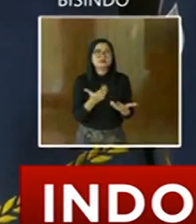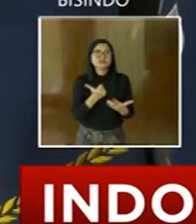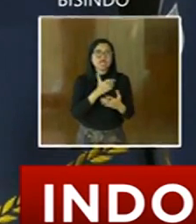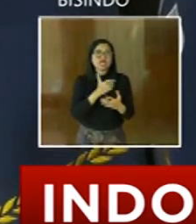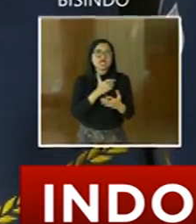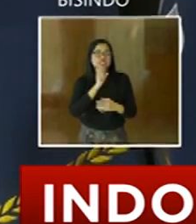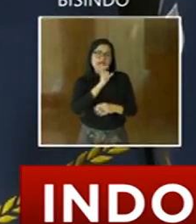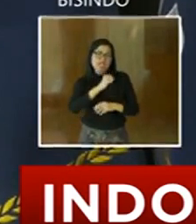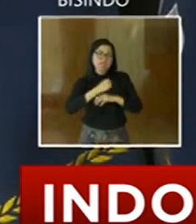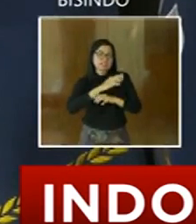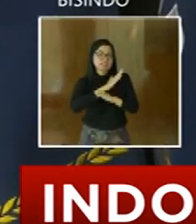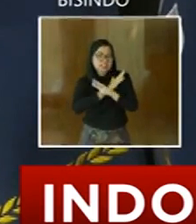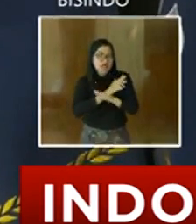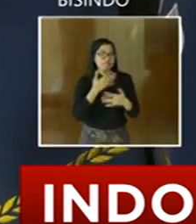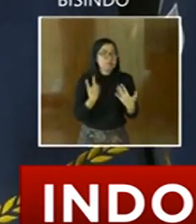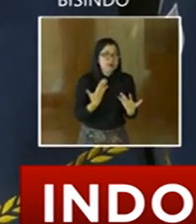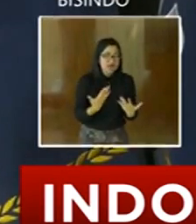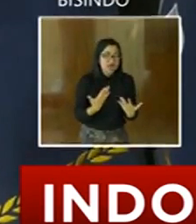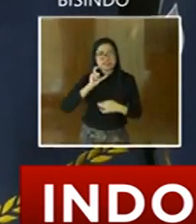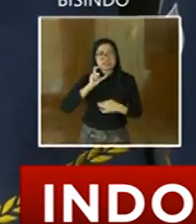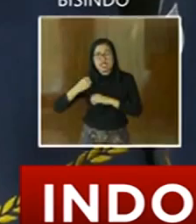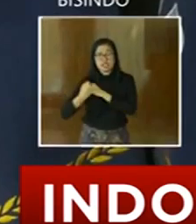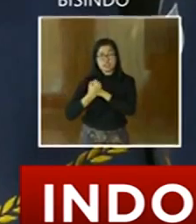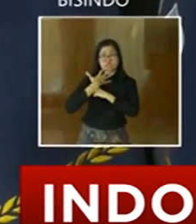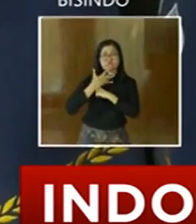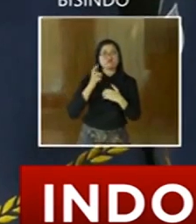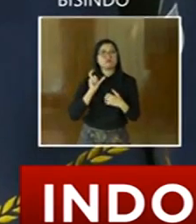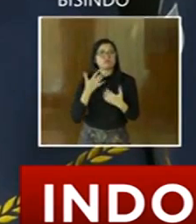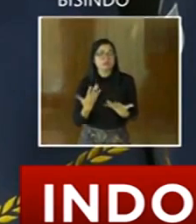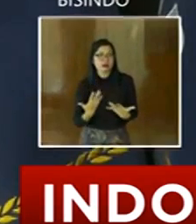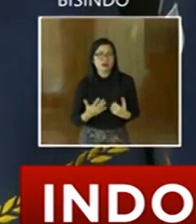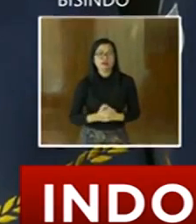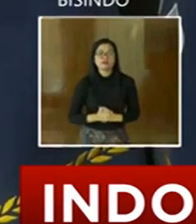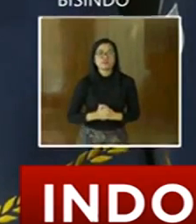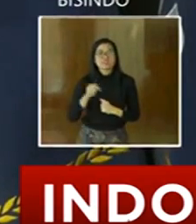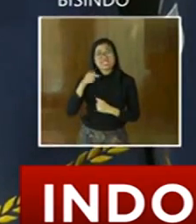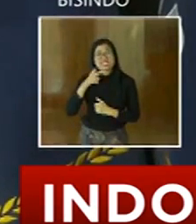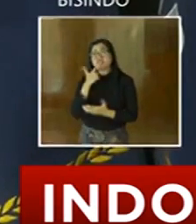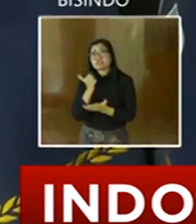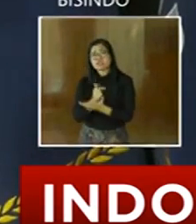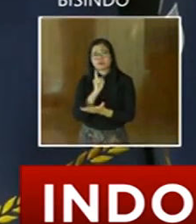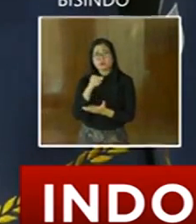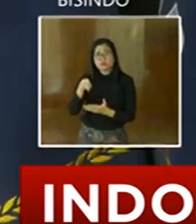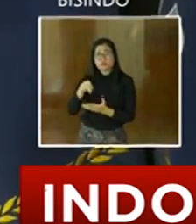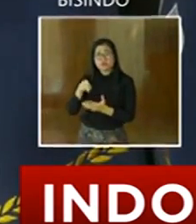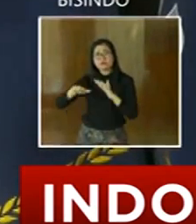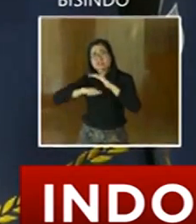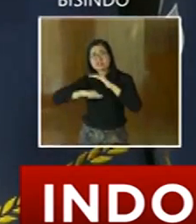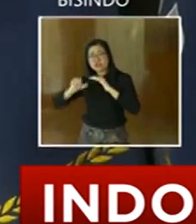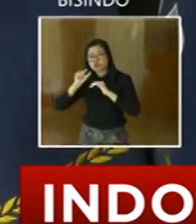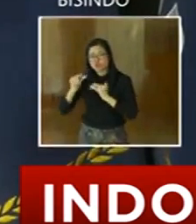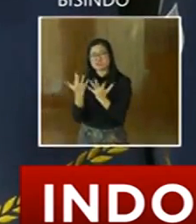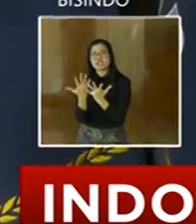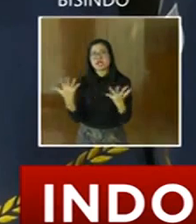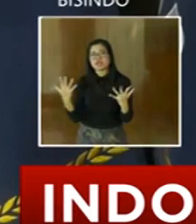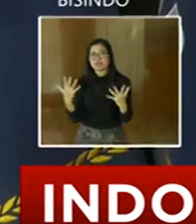mencegahnya ini penting karena basis pengelolaan Penyakit ini adalah pada komunitas pada